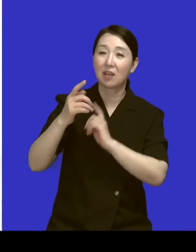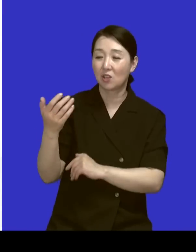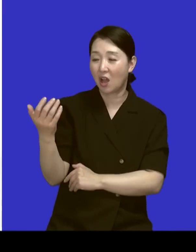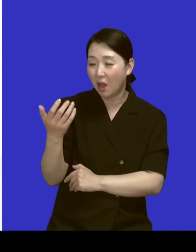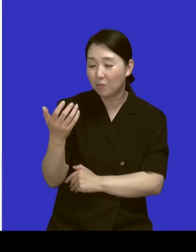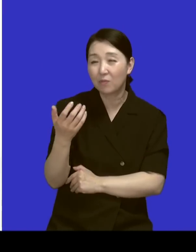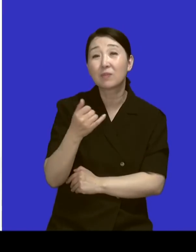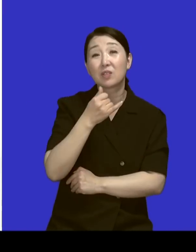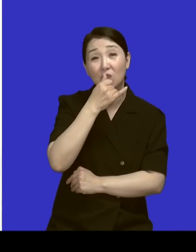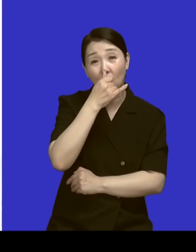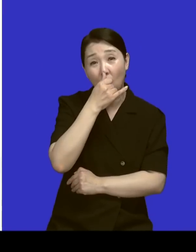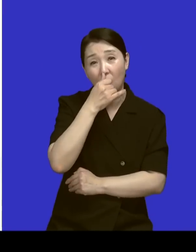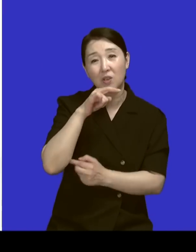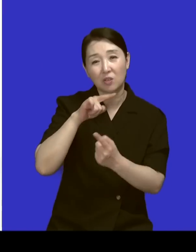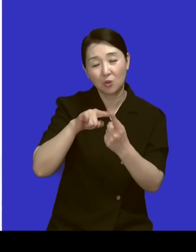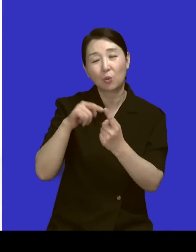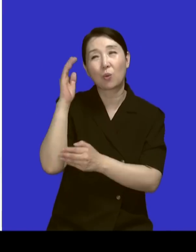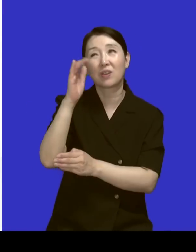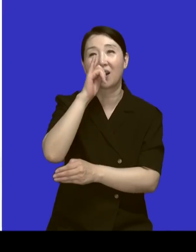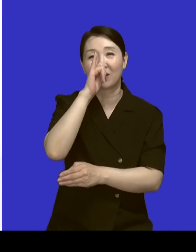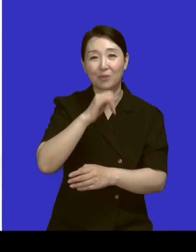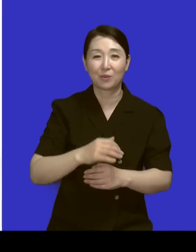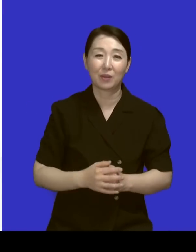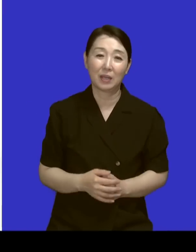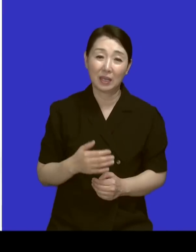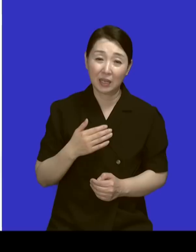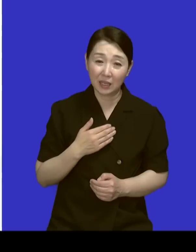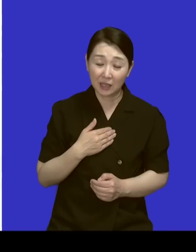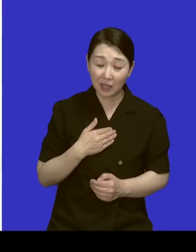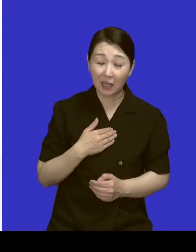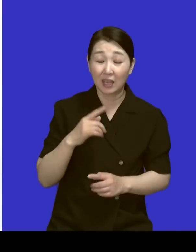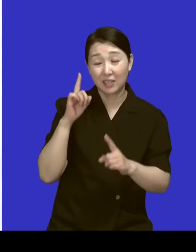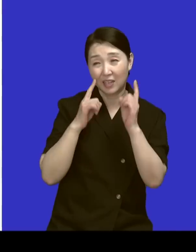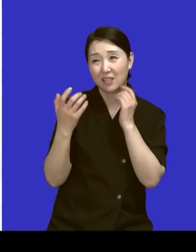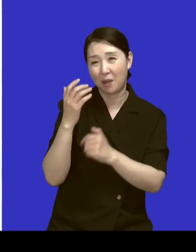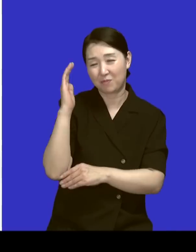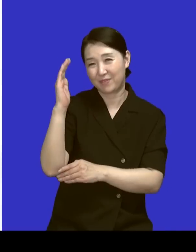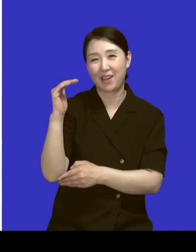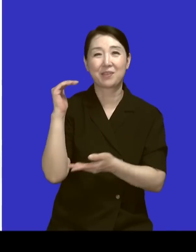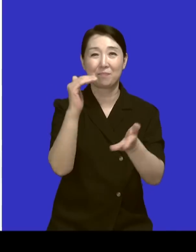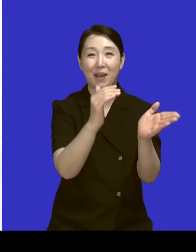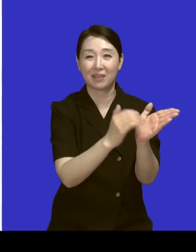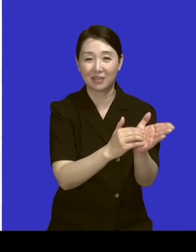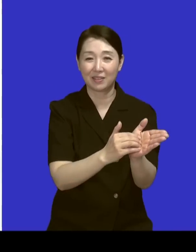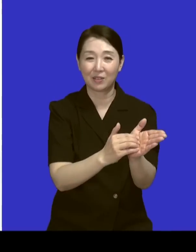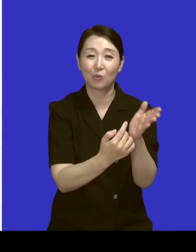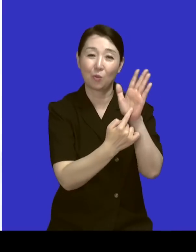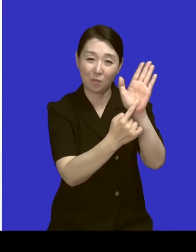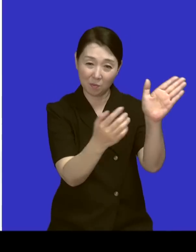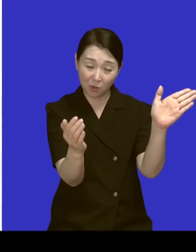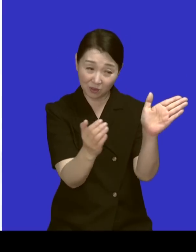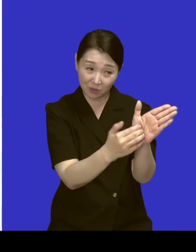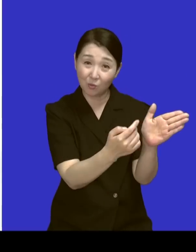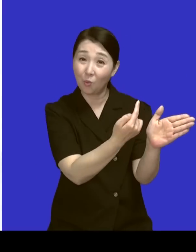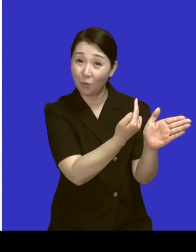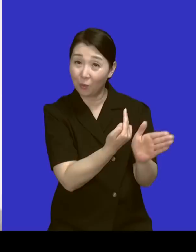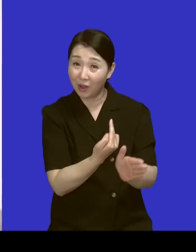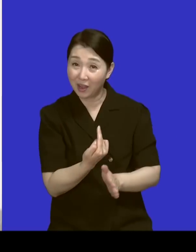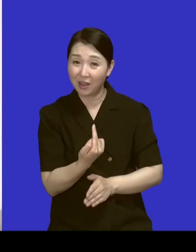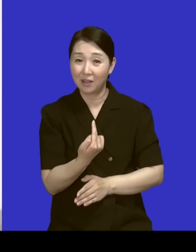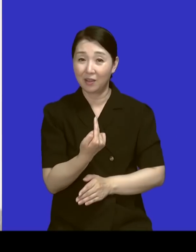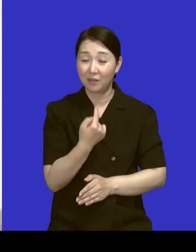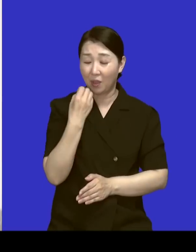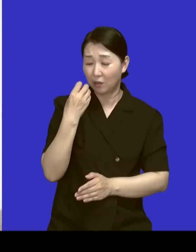아픔들 근데 저도 물론 제 그런 아픔과 상처들 이야기했어요. 그러고 발표를 마치고 나오는데